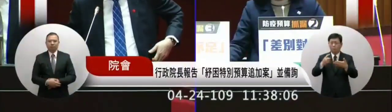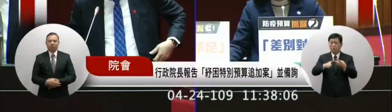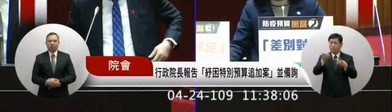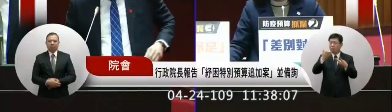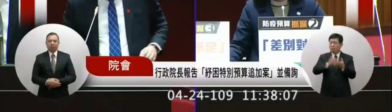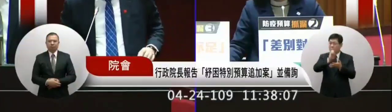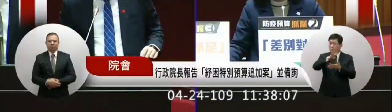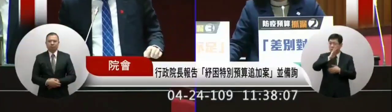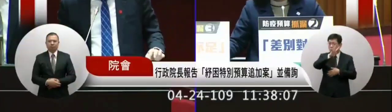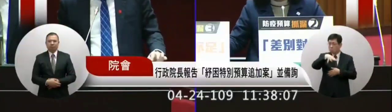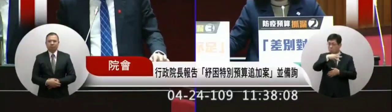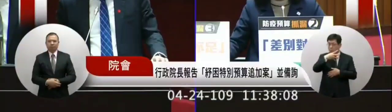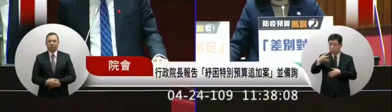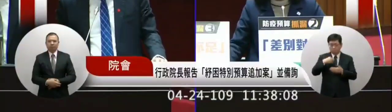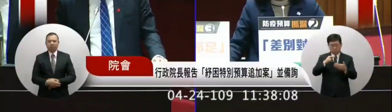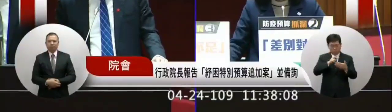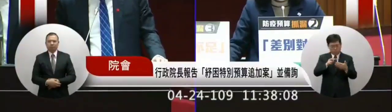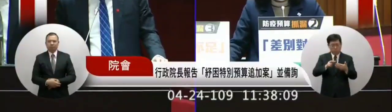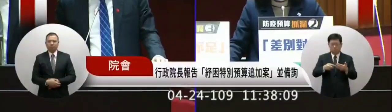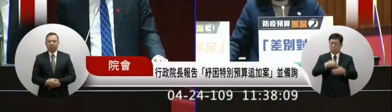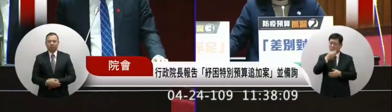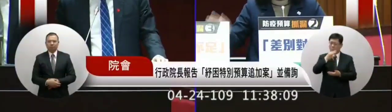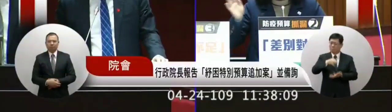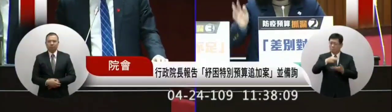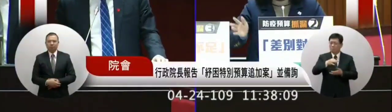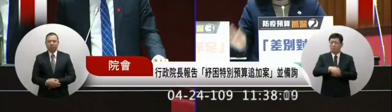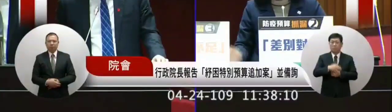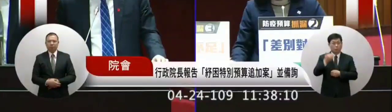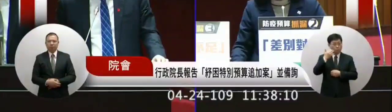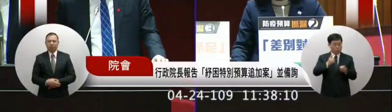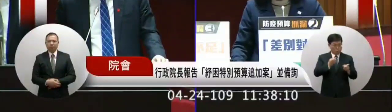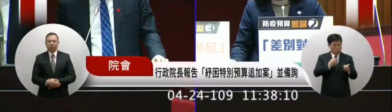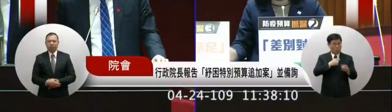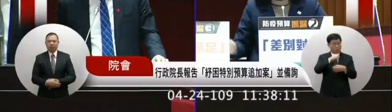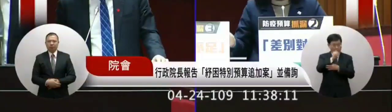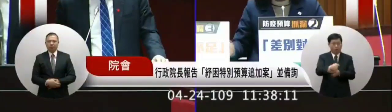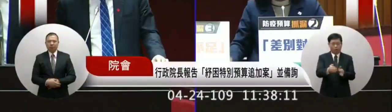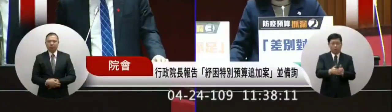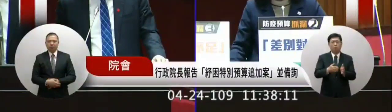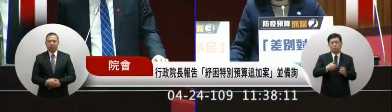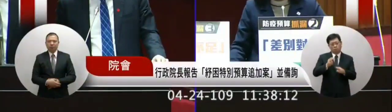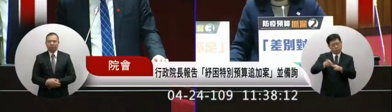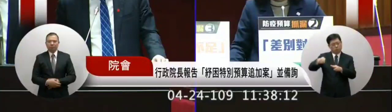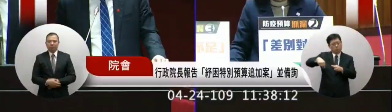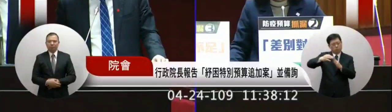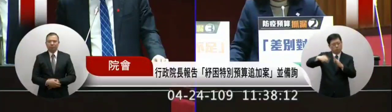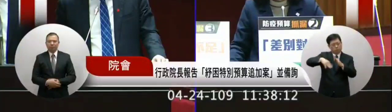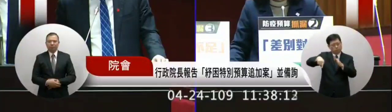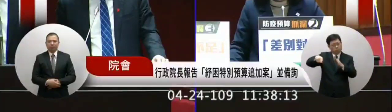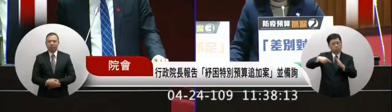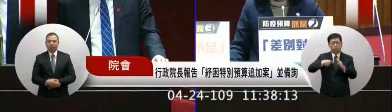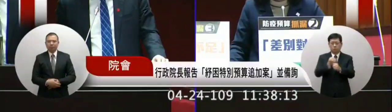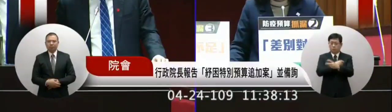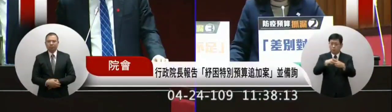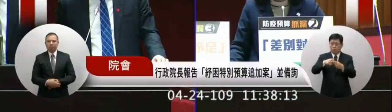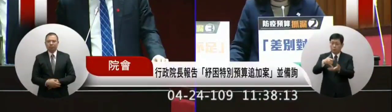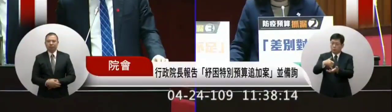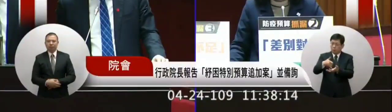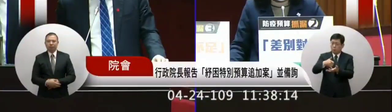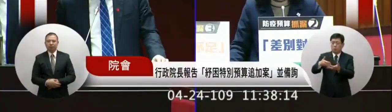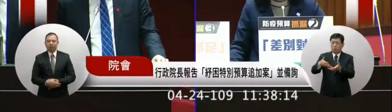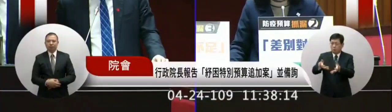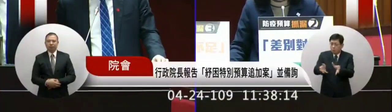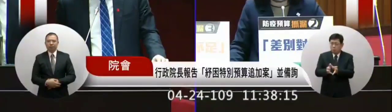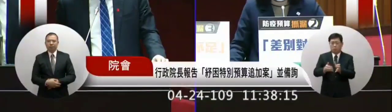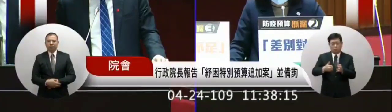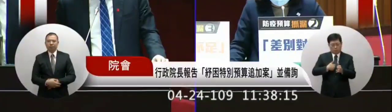刚报告的这个预算框列里面，这个让我们比较忧心。所以如果有您刚刚的承诺，我相信这些家户的这个劳工或弱势